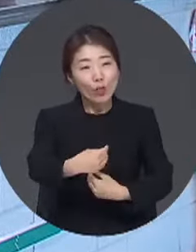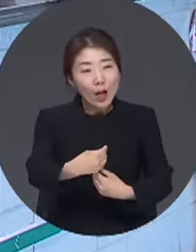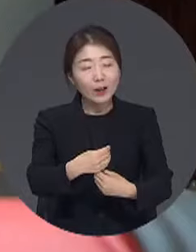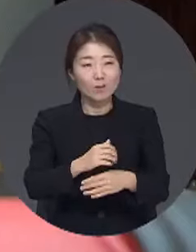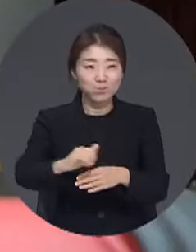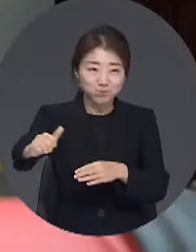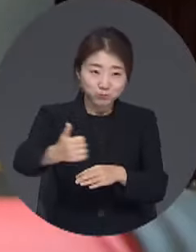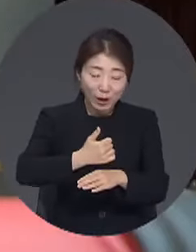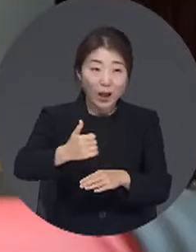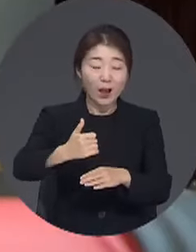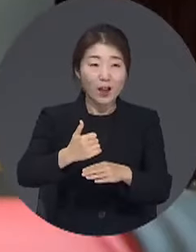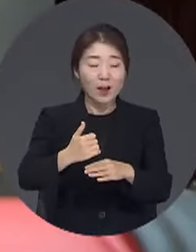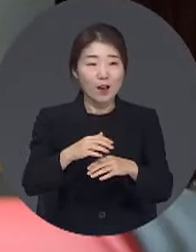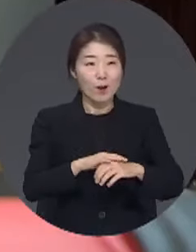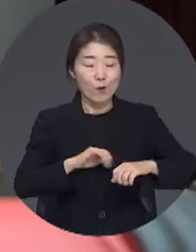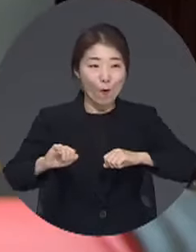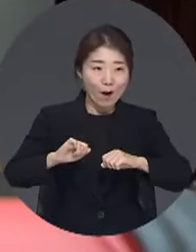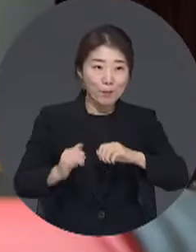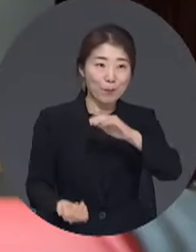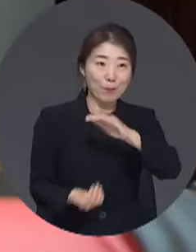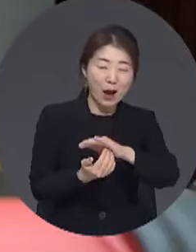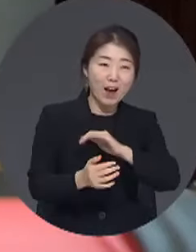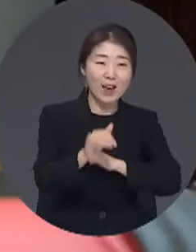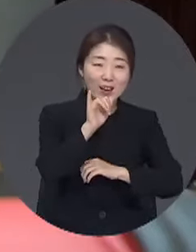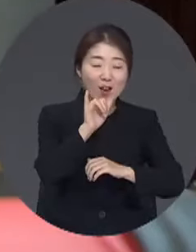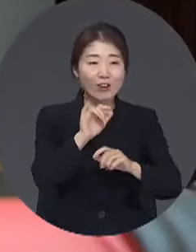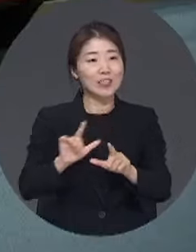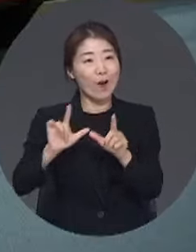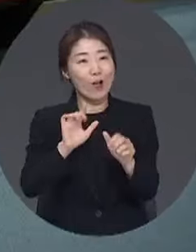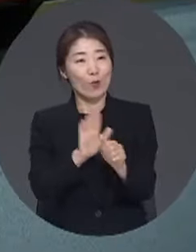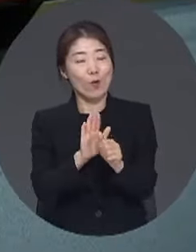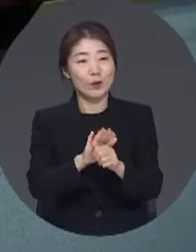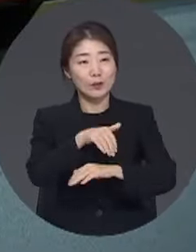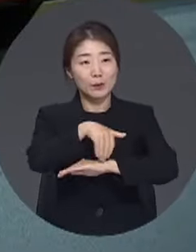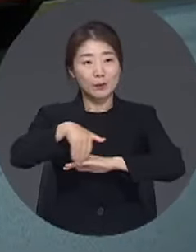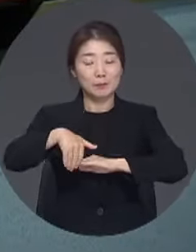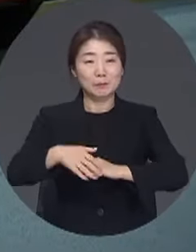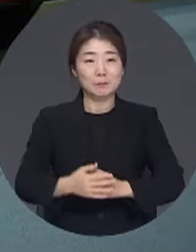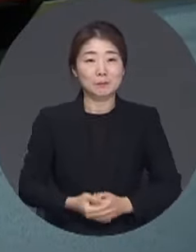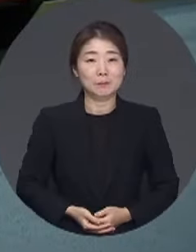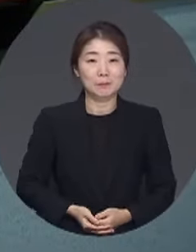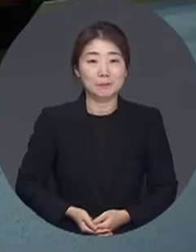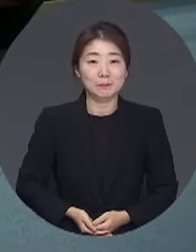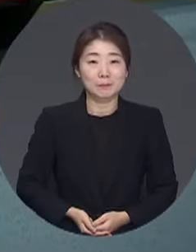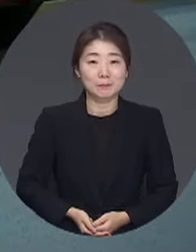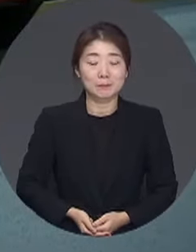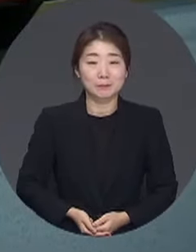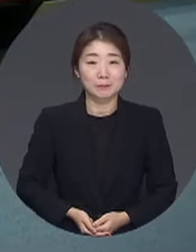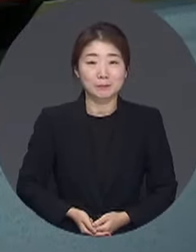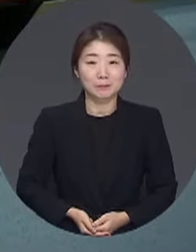오가며 활기찬 일상을 보낼 수 있도록 도울 계획입니다 MBC 뉴스 문진입니다